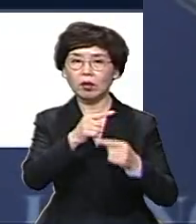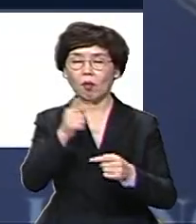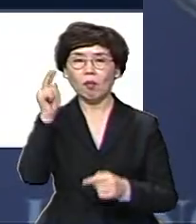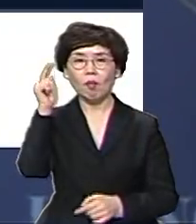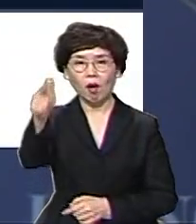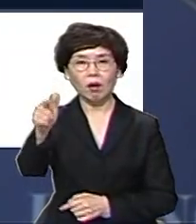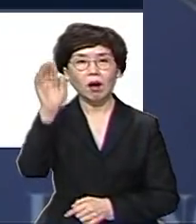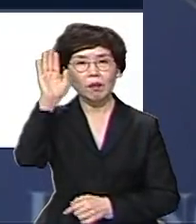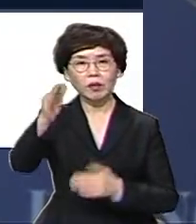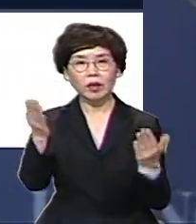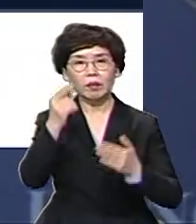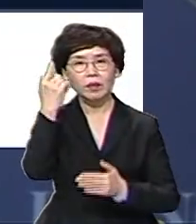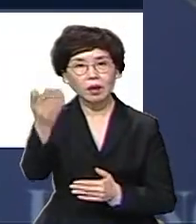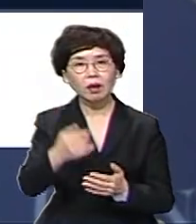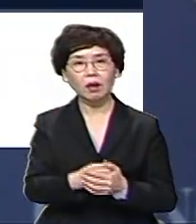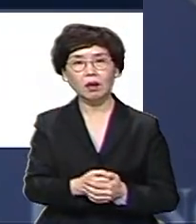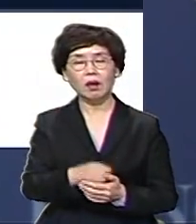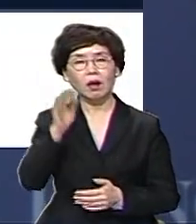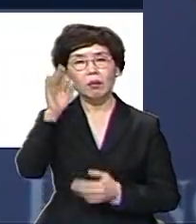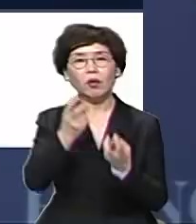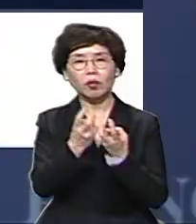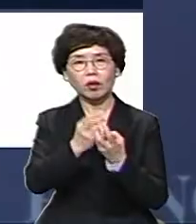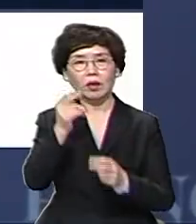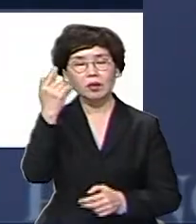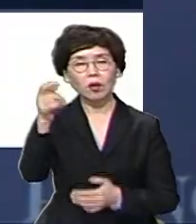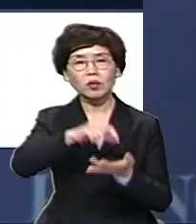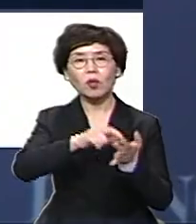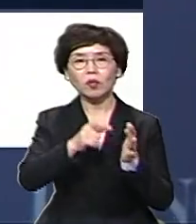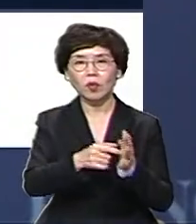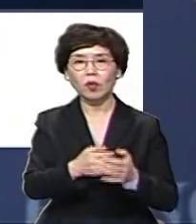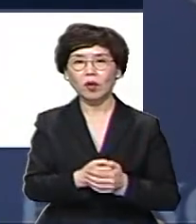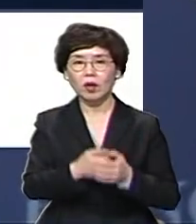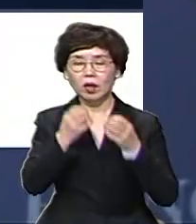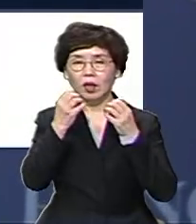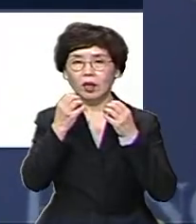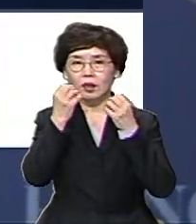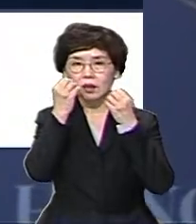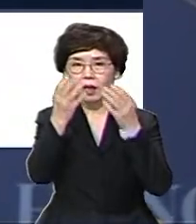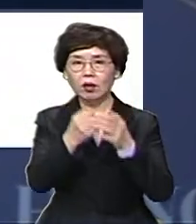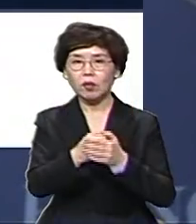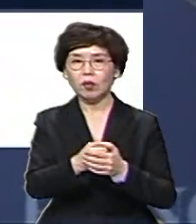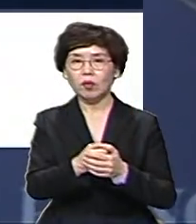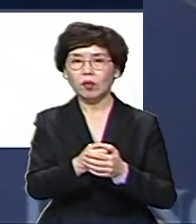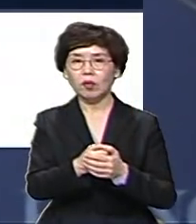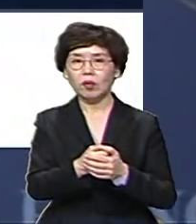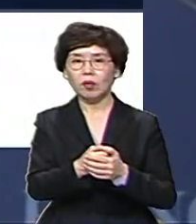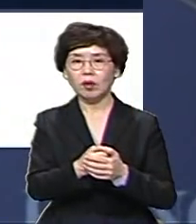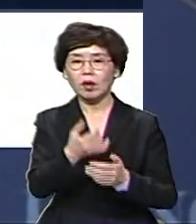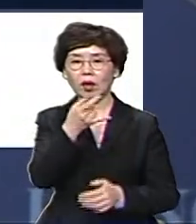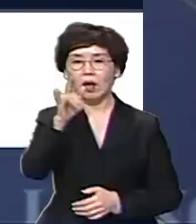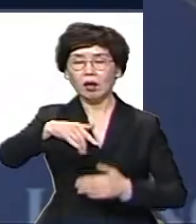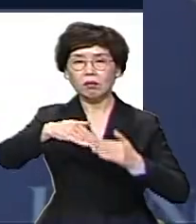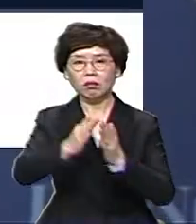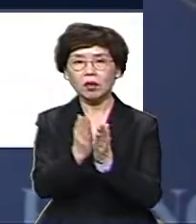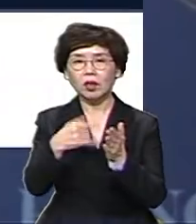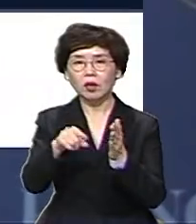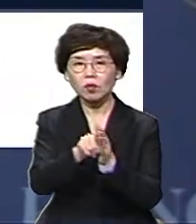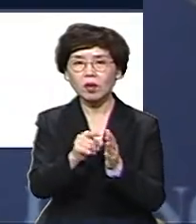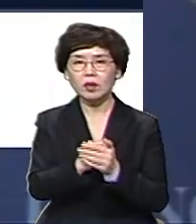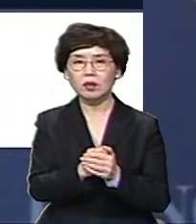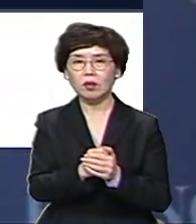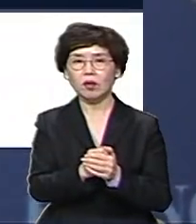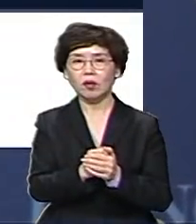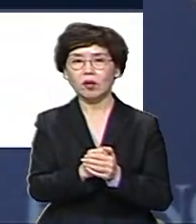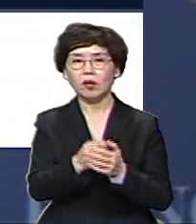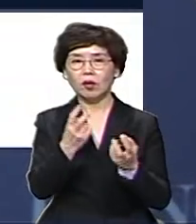멀게 되었다라고 생각하시는 것입니까? 어떤 식으로 우리가 해야 되는지 그리고 또 어느 정도 새로운 부분에서